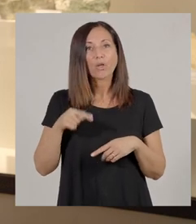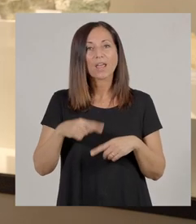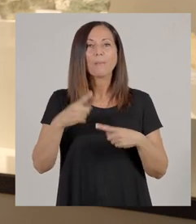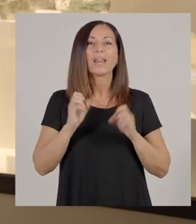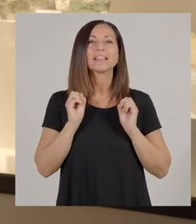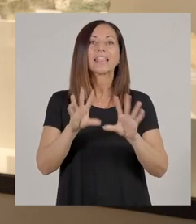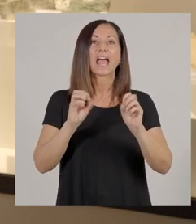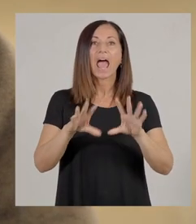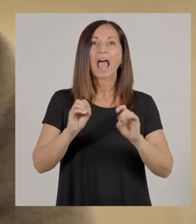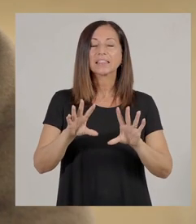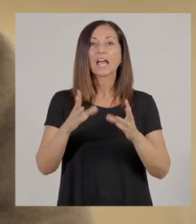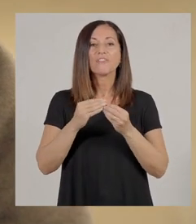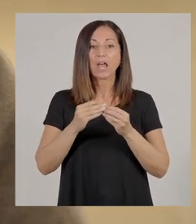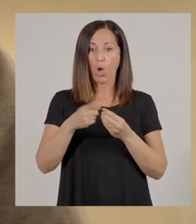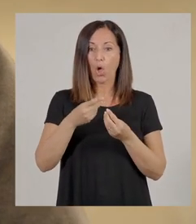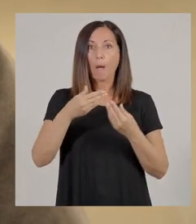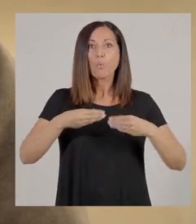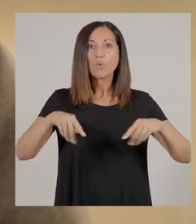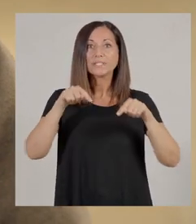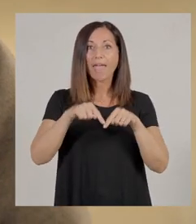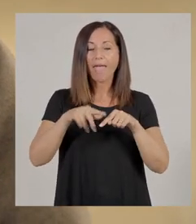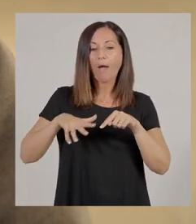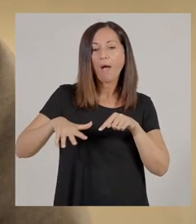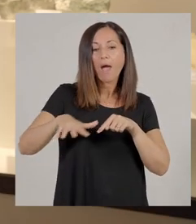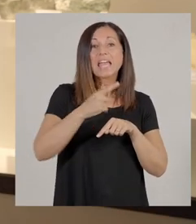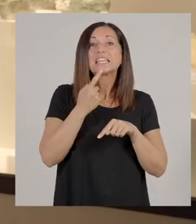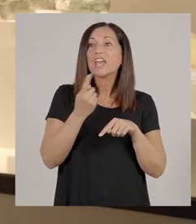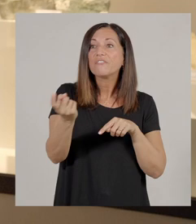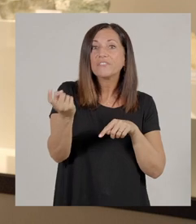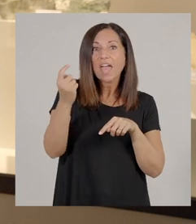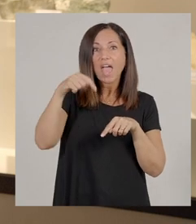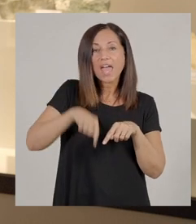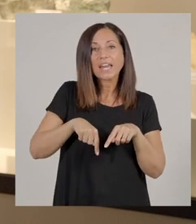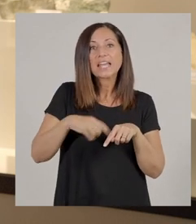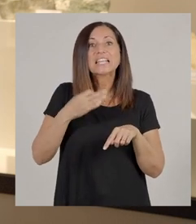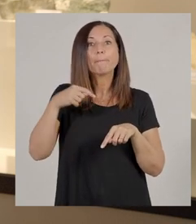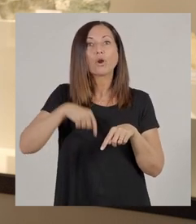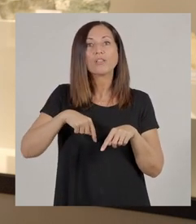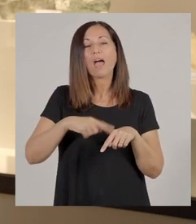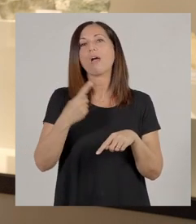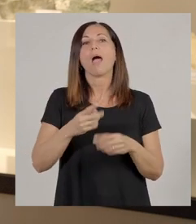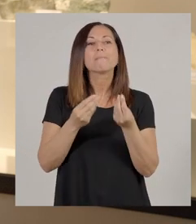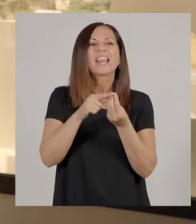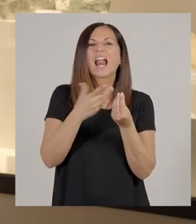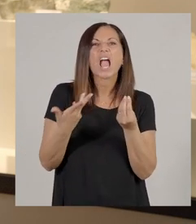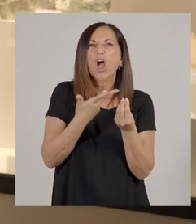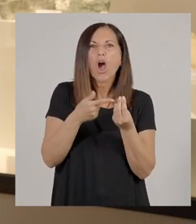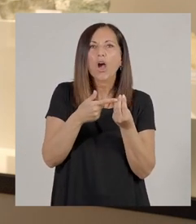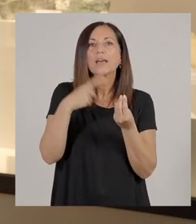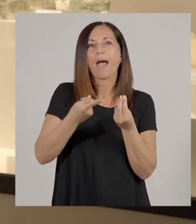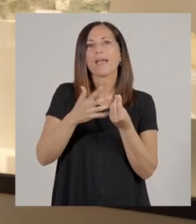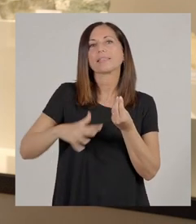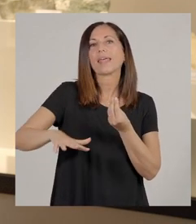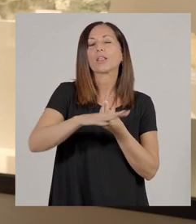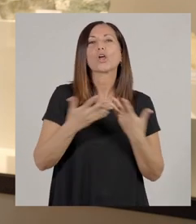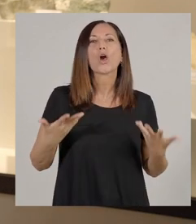didattica e creare intorno al museo, per coloro che vengono a Sempronianano, fargli capire cos'è il minerale, ma fargli